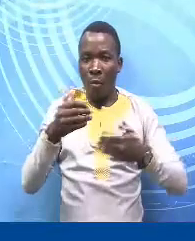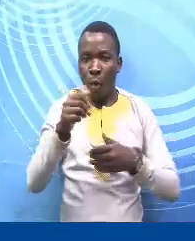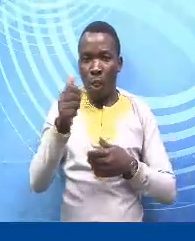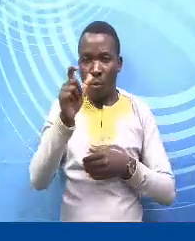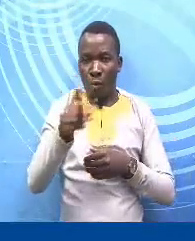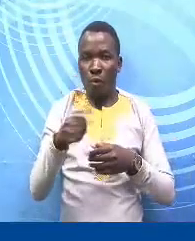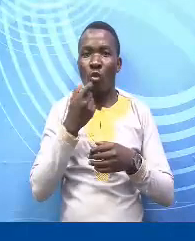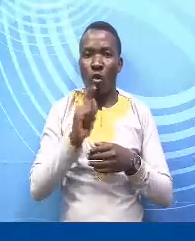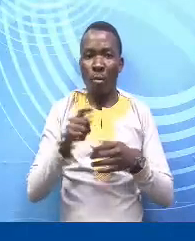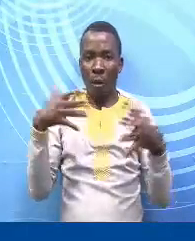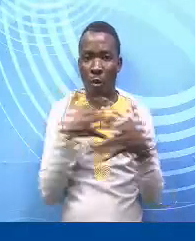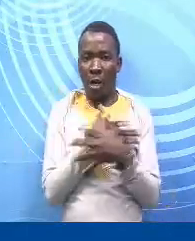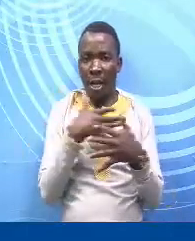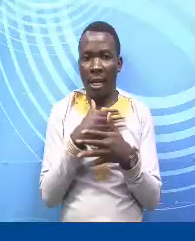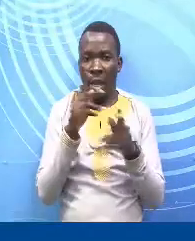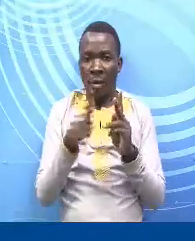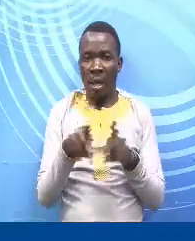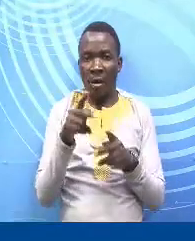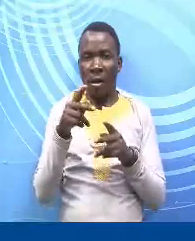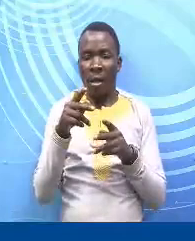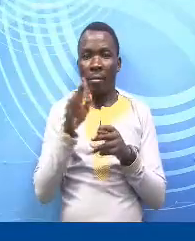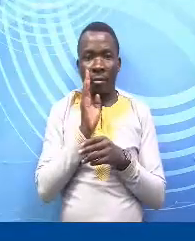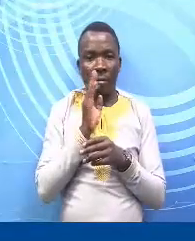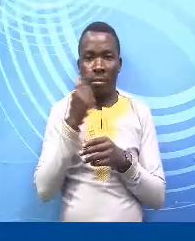ukwiye gukangisha abantu icyo ari cyo cyose